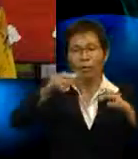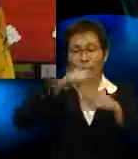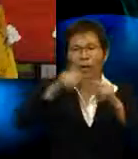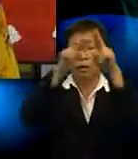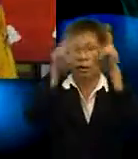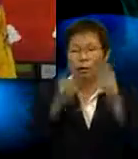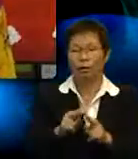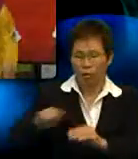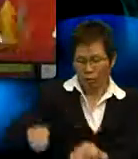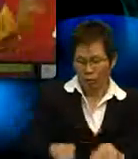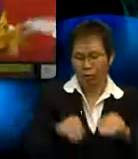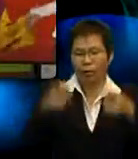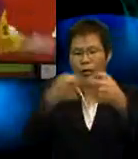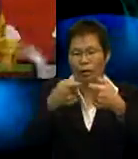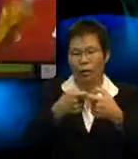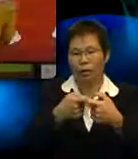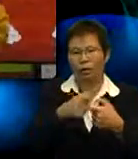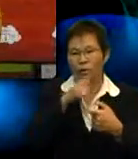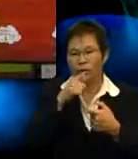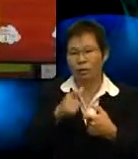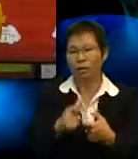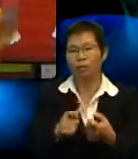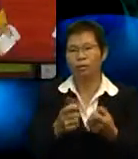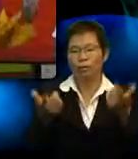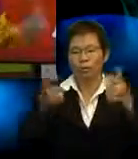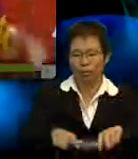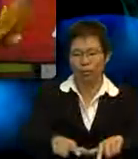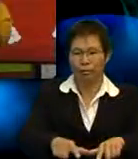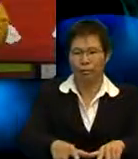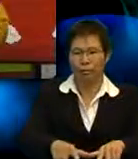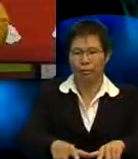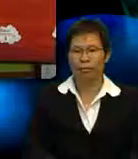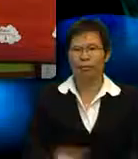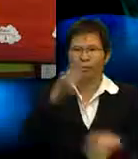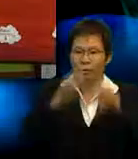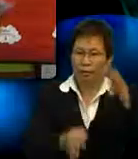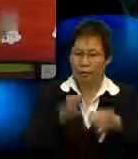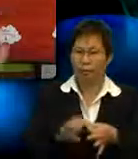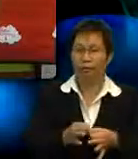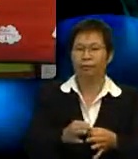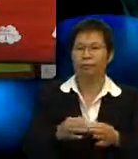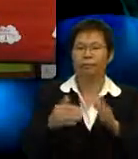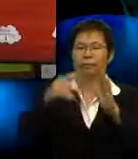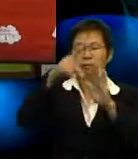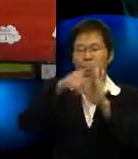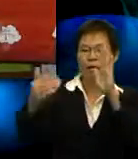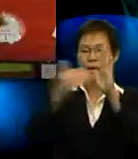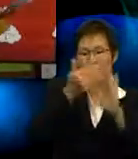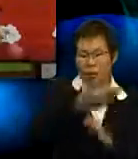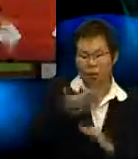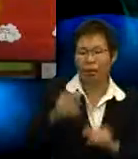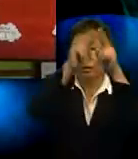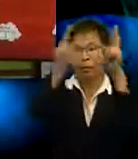Arus elektrik tidak berlaku. Jika penebat bahan diuji,